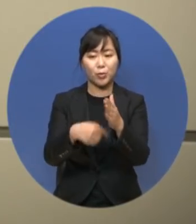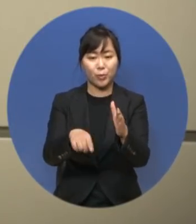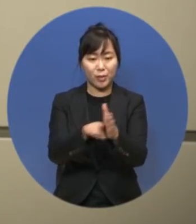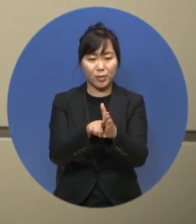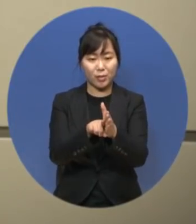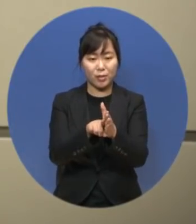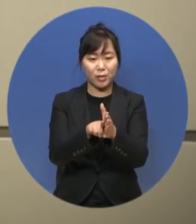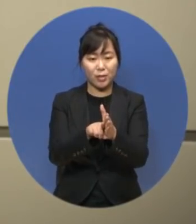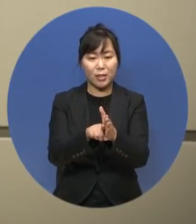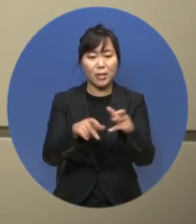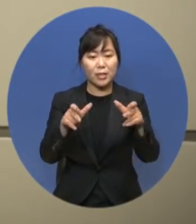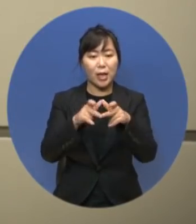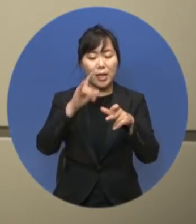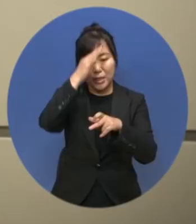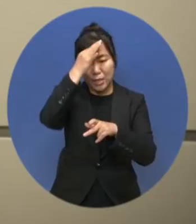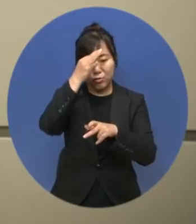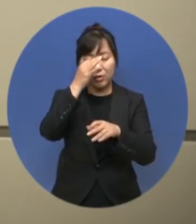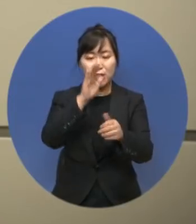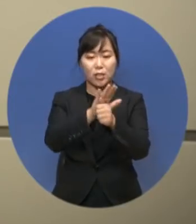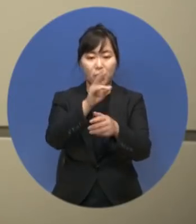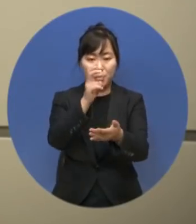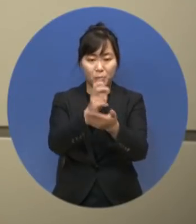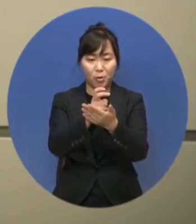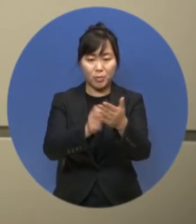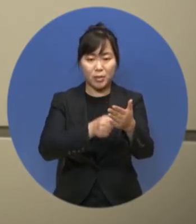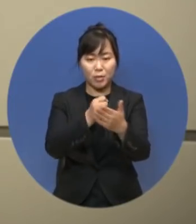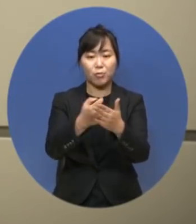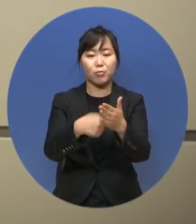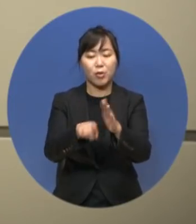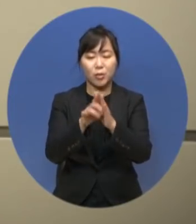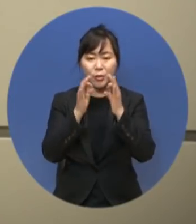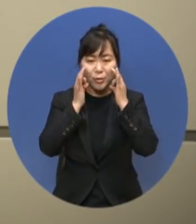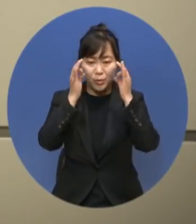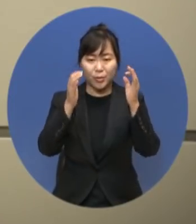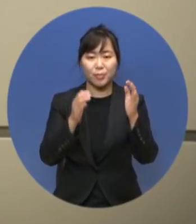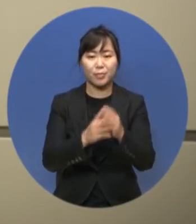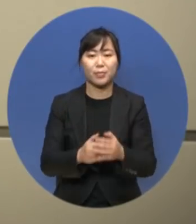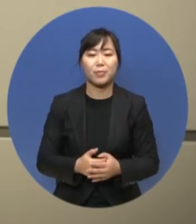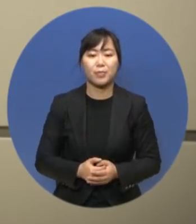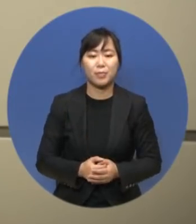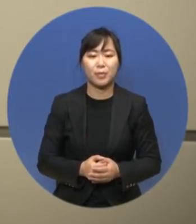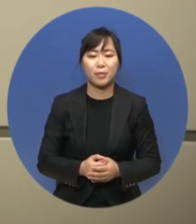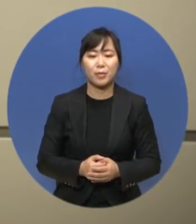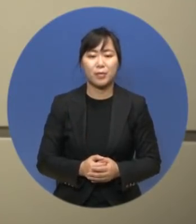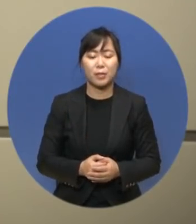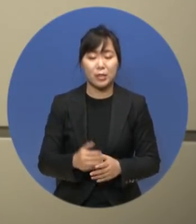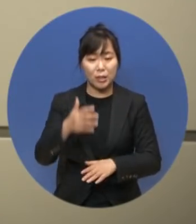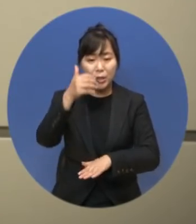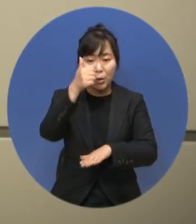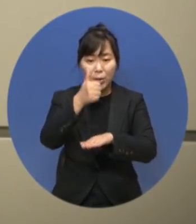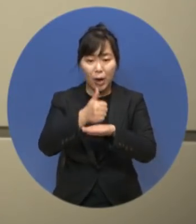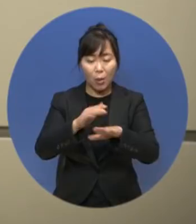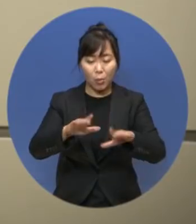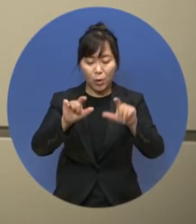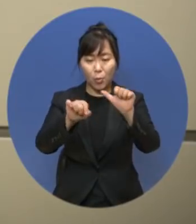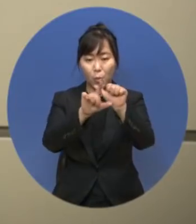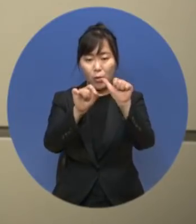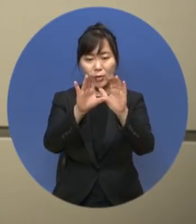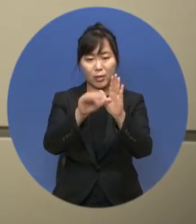위해서 장애예술인 지원법 제정을 위해서 노력하였습니다. 그래서 그 성과로 금년